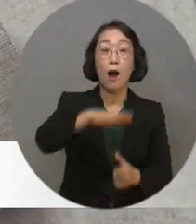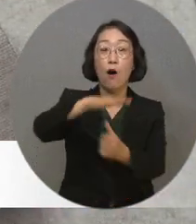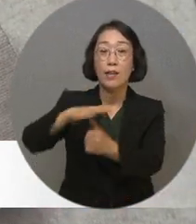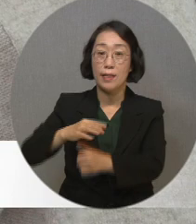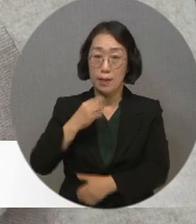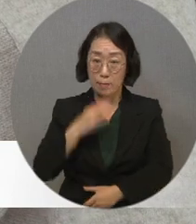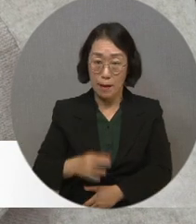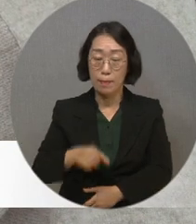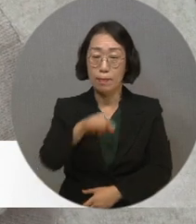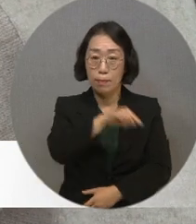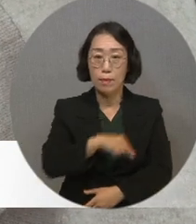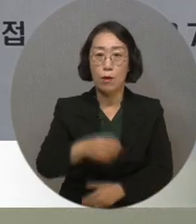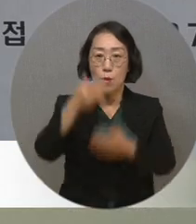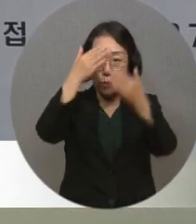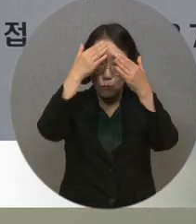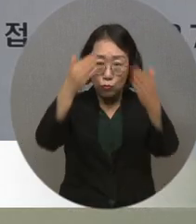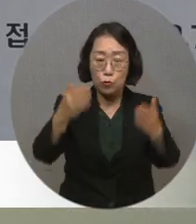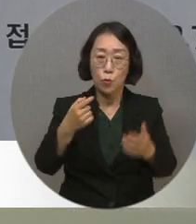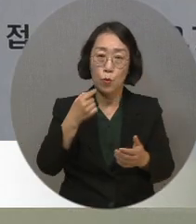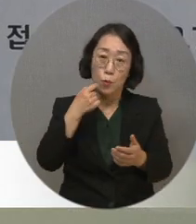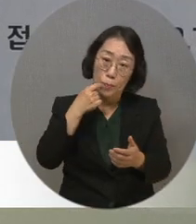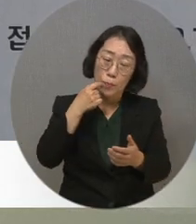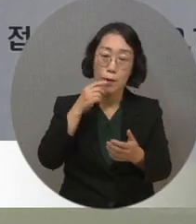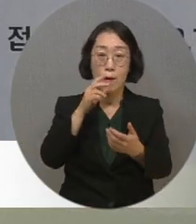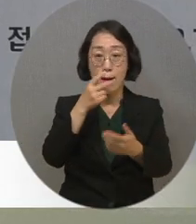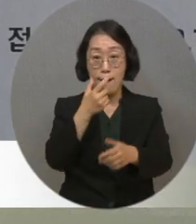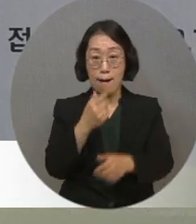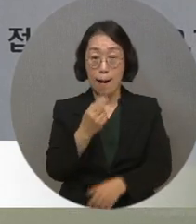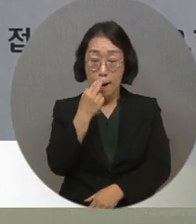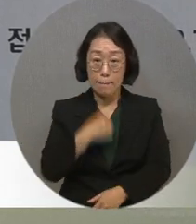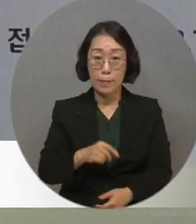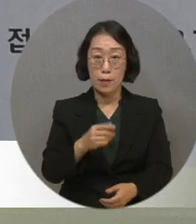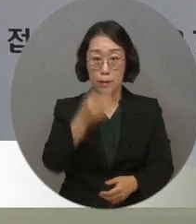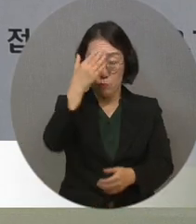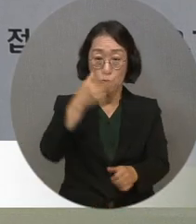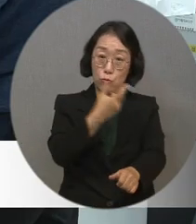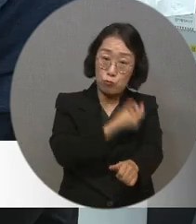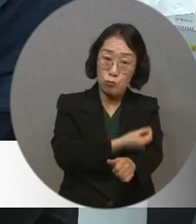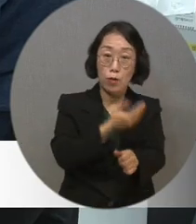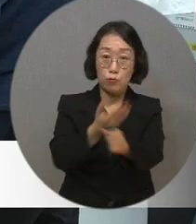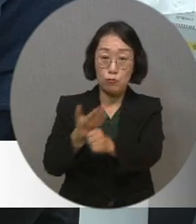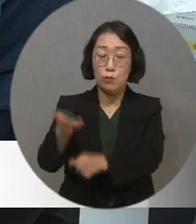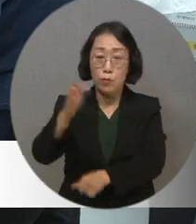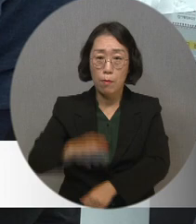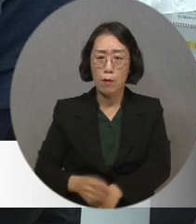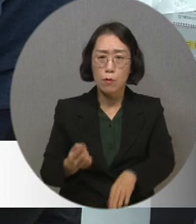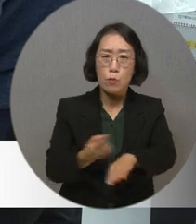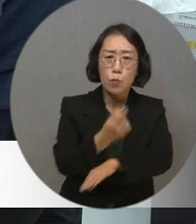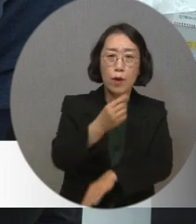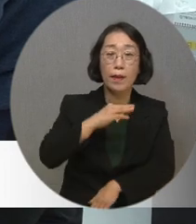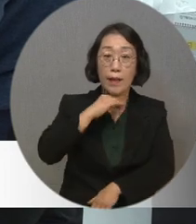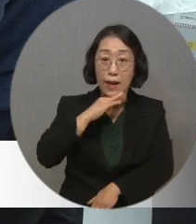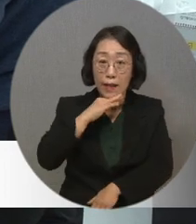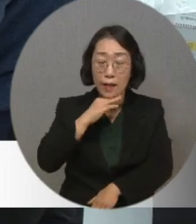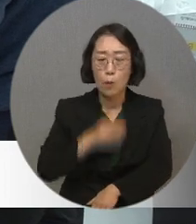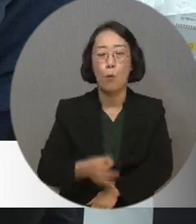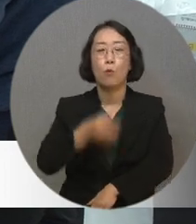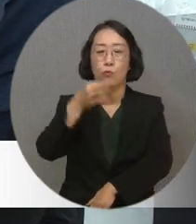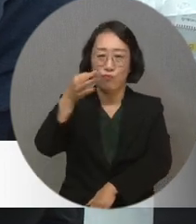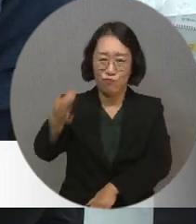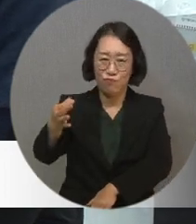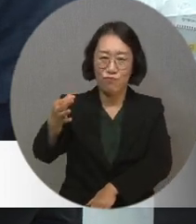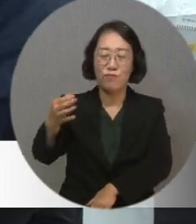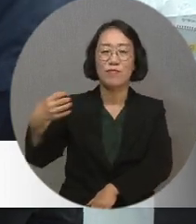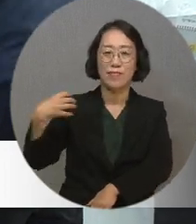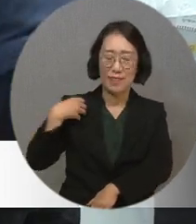질병 취약자를 대상으로 독감 예방접종을 무료로 시행하고 있지만 그 외의 연령층은 접종 비용을 자부담해야